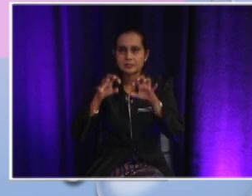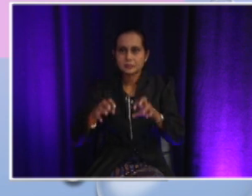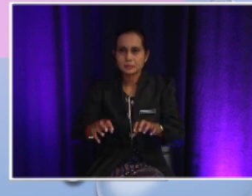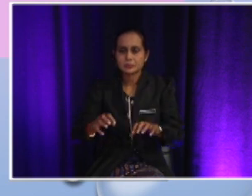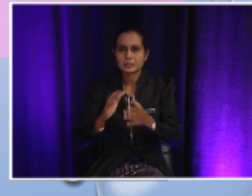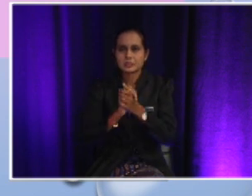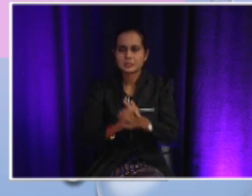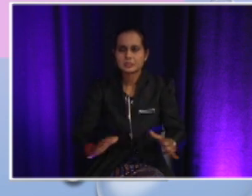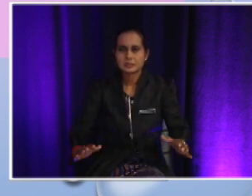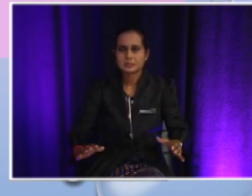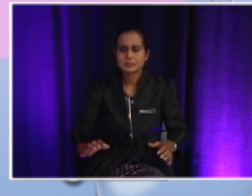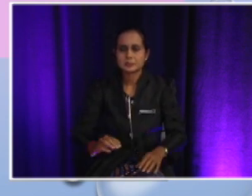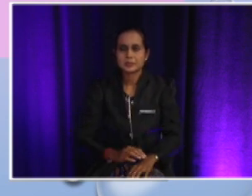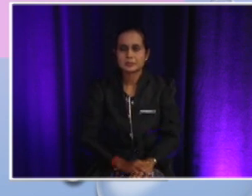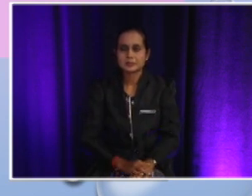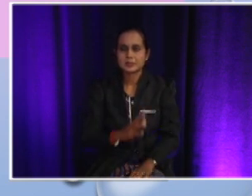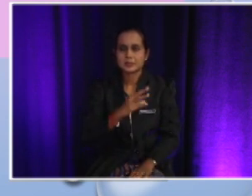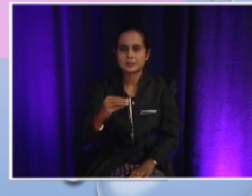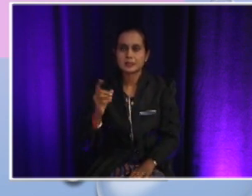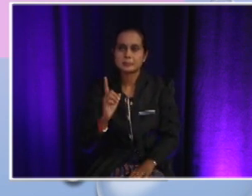dan okey, mana-mana